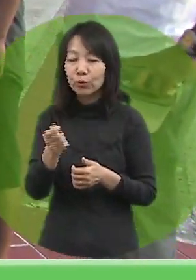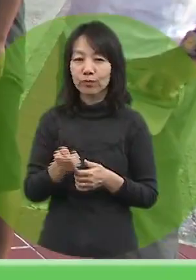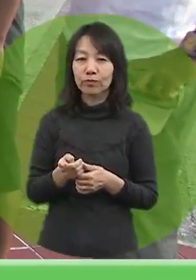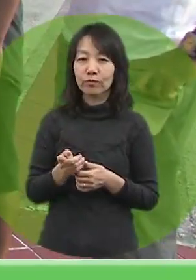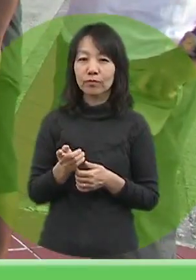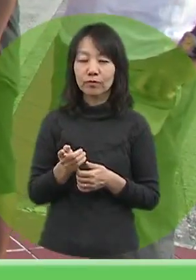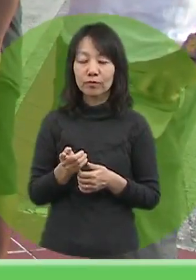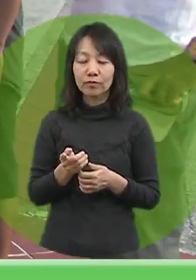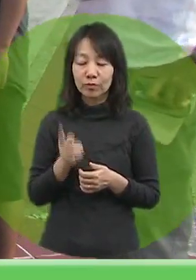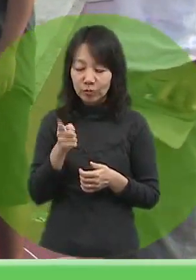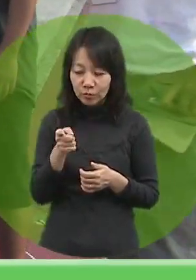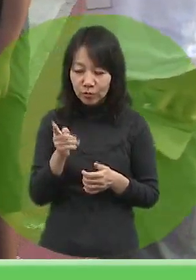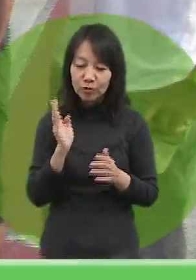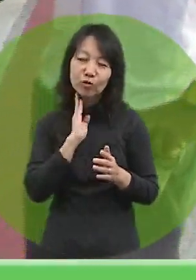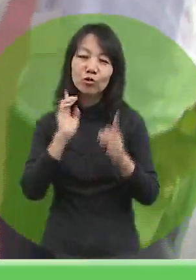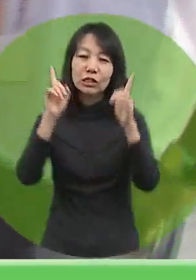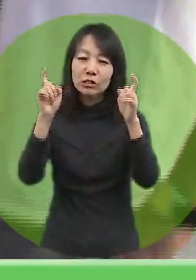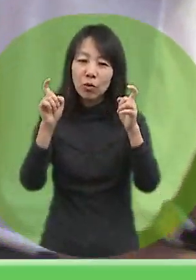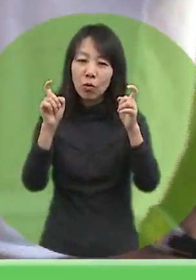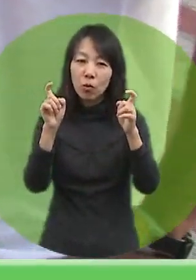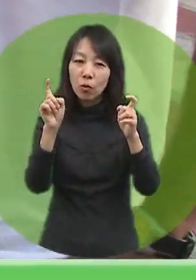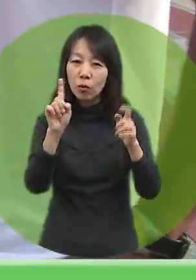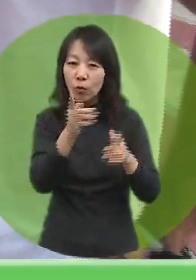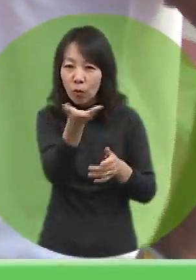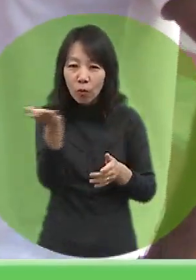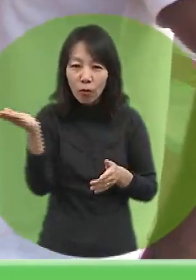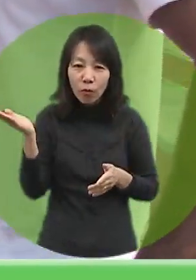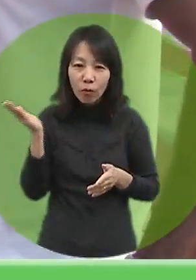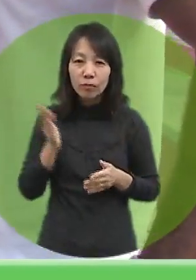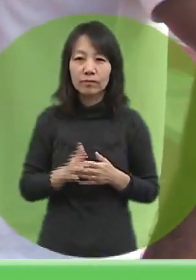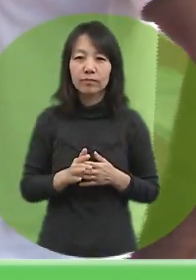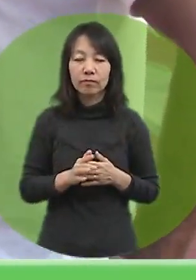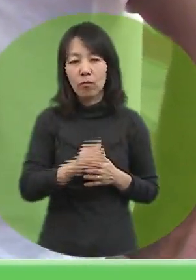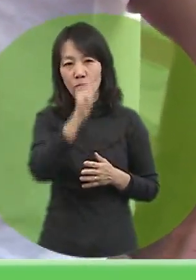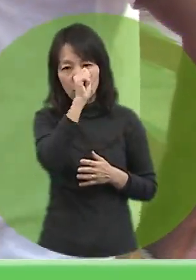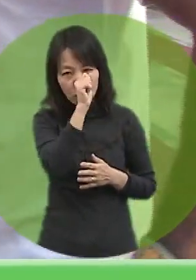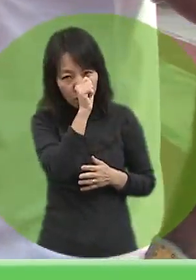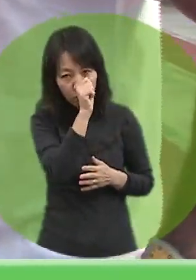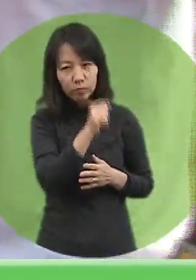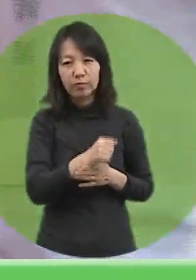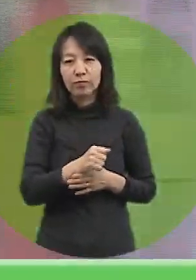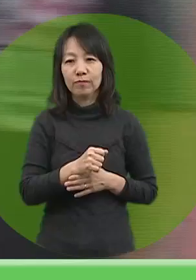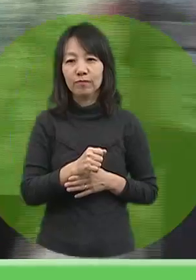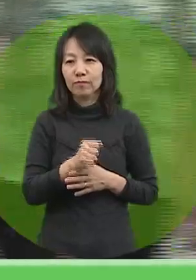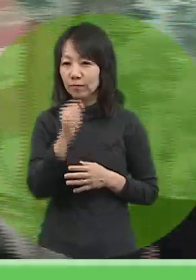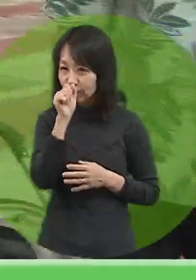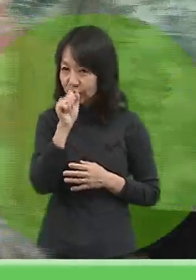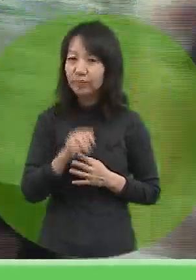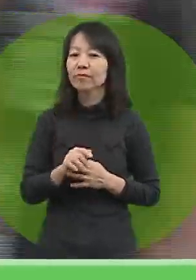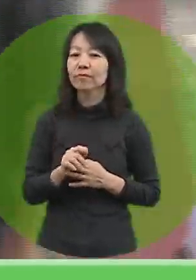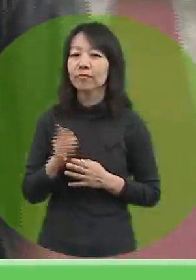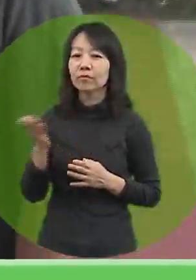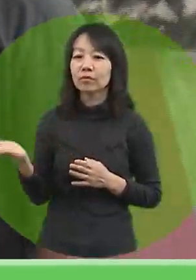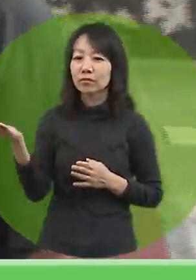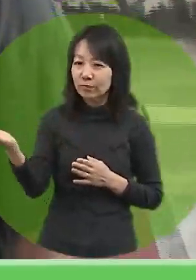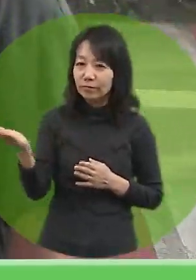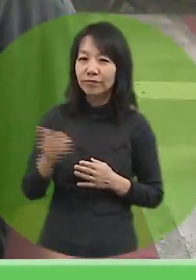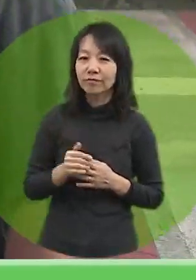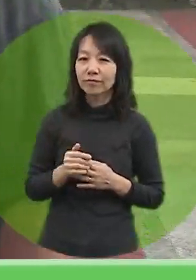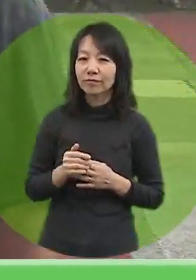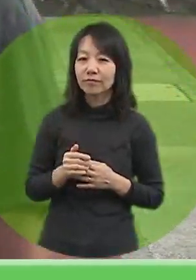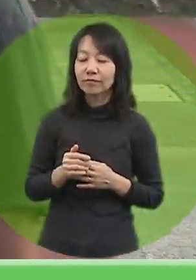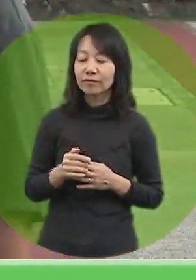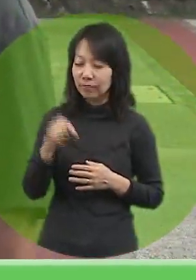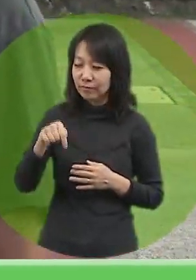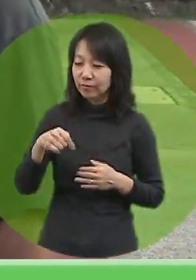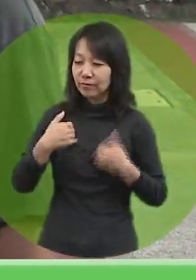a Shuri Castle? How about Shuri Castle? Very nice. Very nice. Yeah. はい、順番に。 Yeah, I like